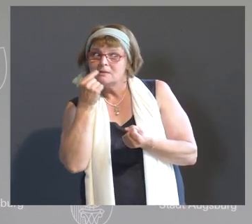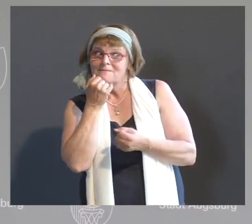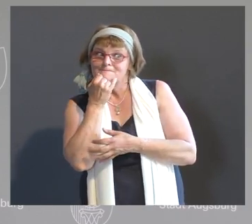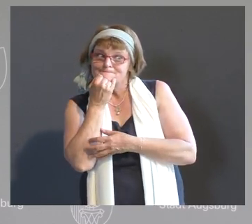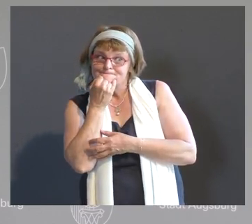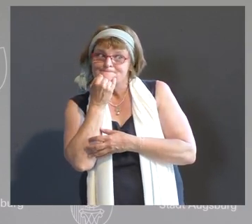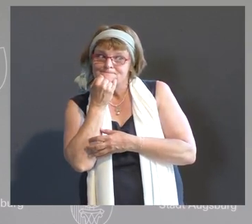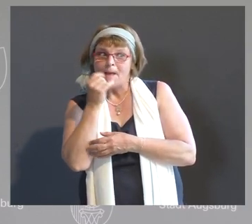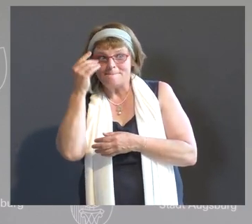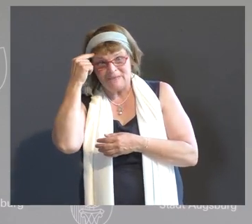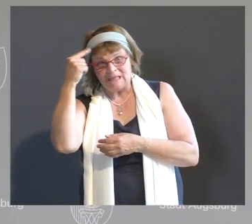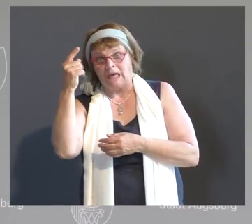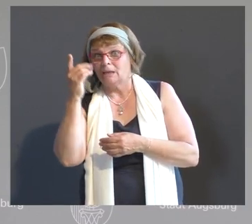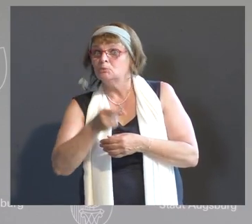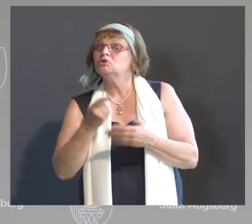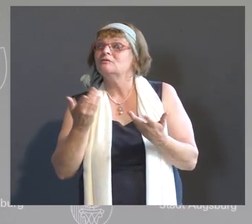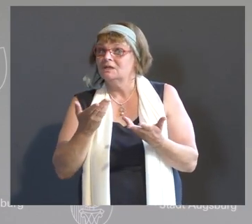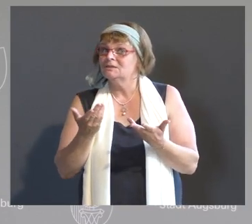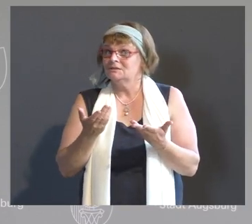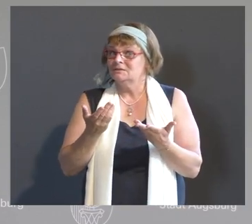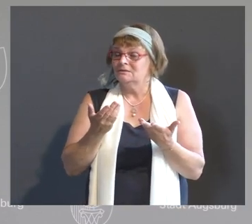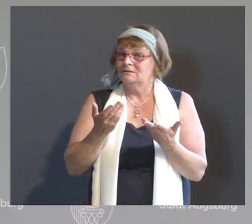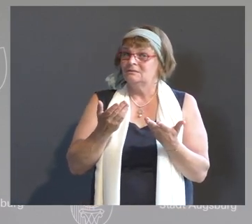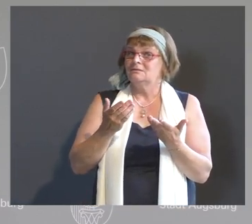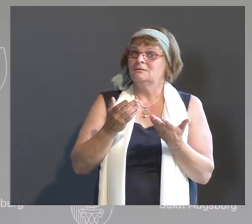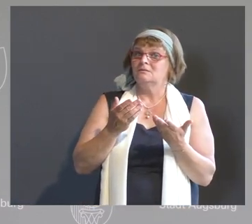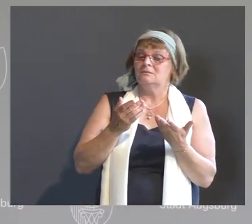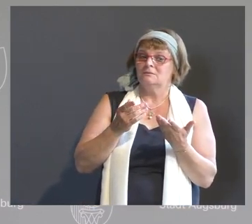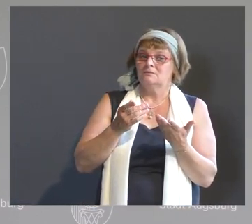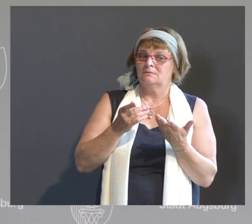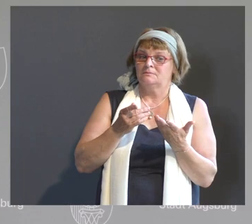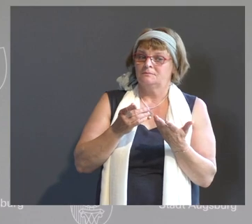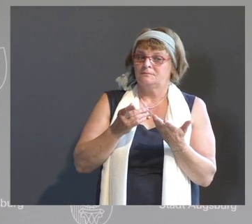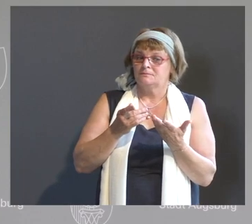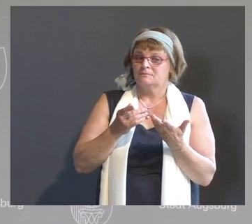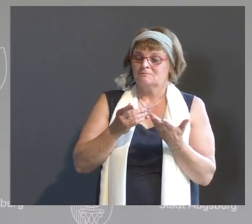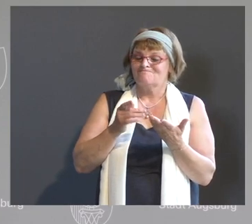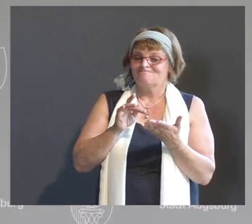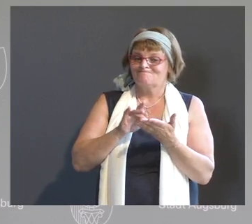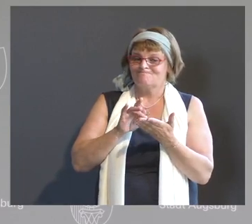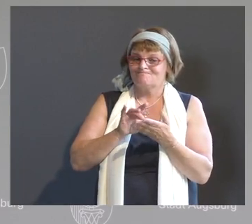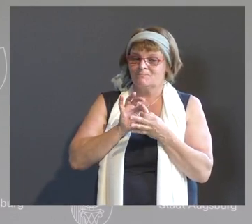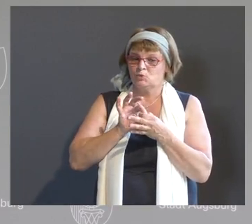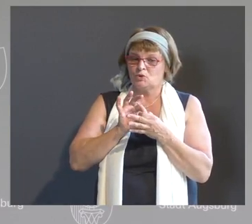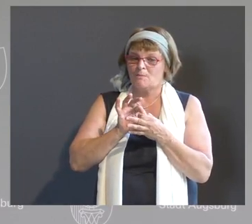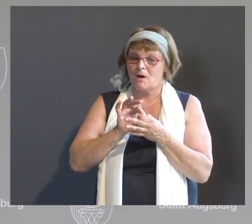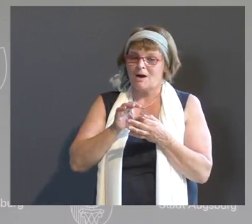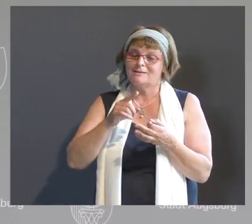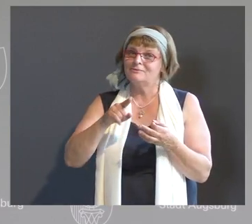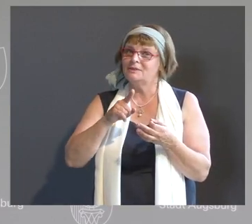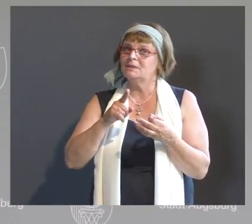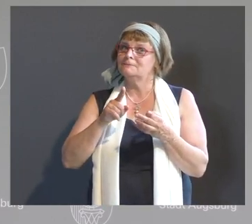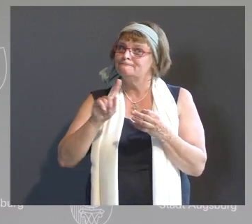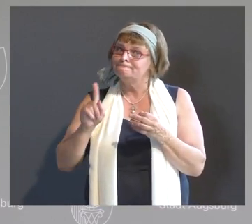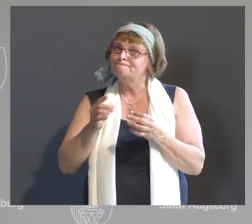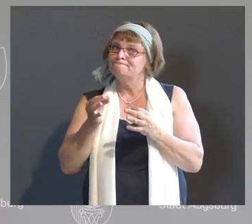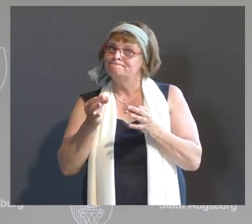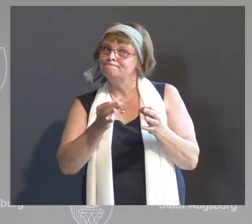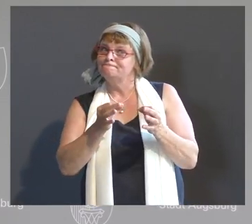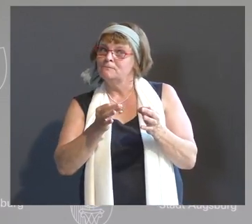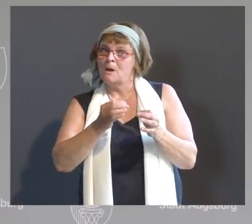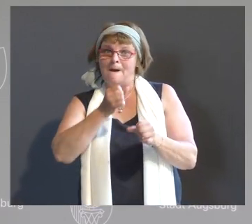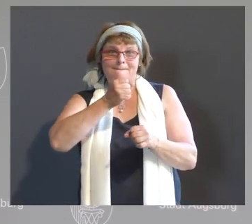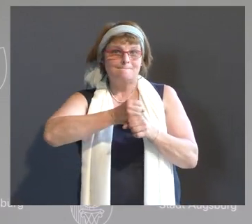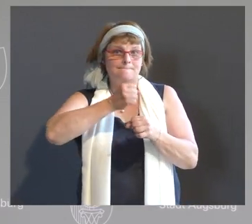dass angemessen ist an der Stelle, dass aber Erfolg versprechen kann. Und deswegen haben wir Kräfte nochmal herangeführt, haben die